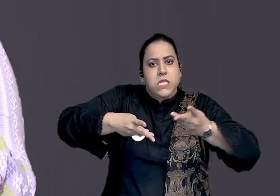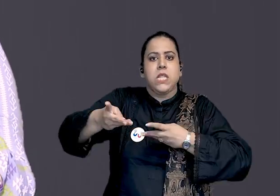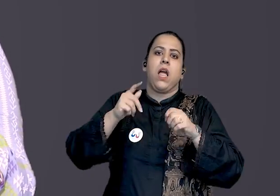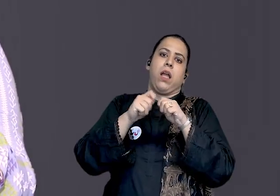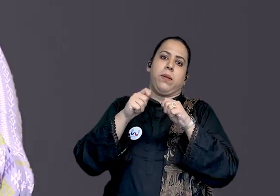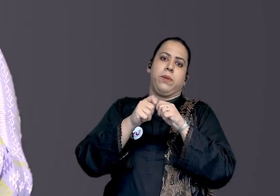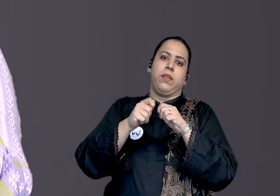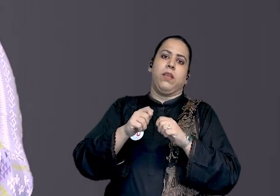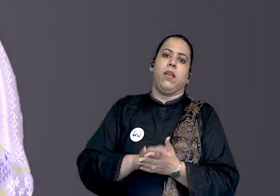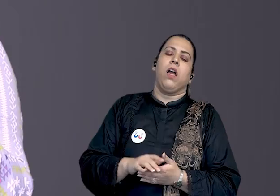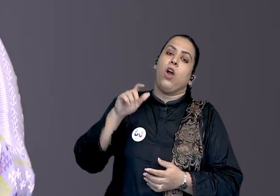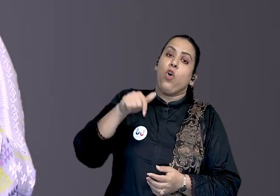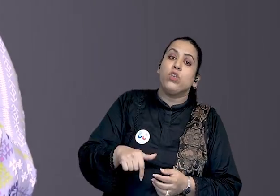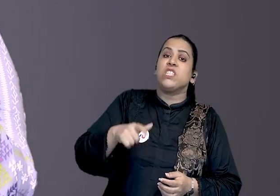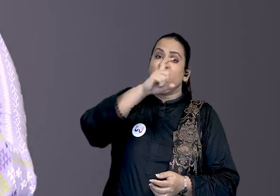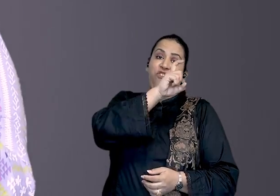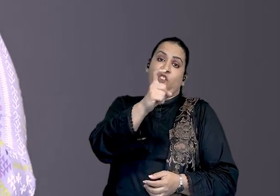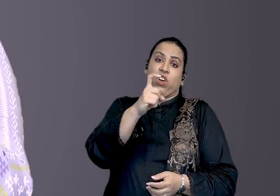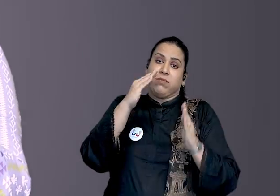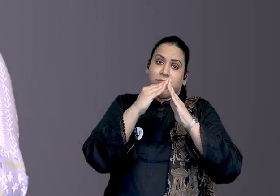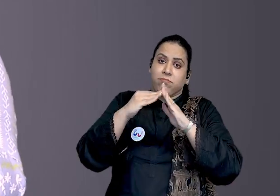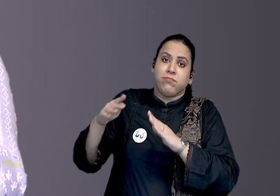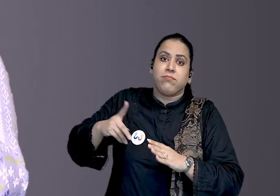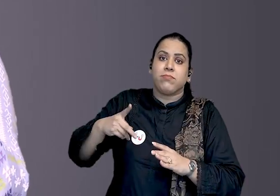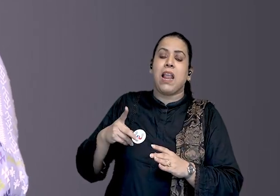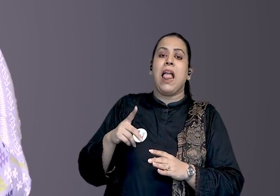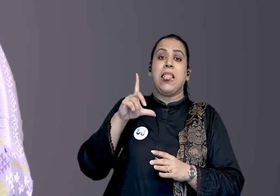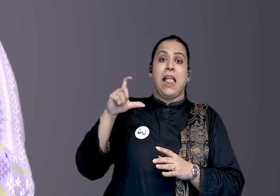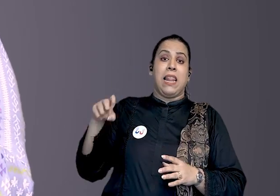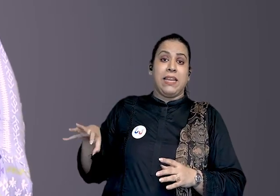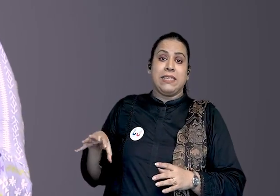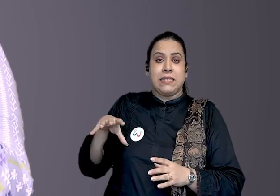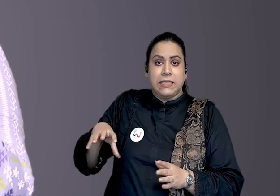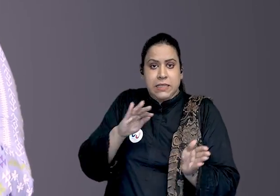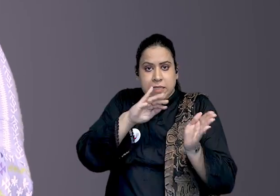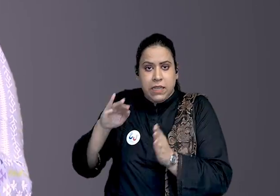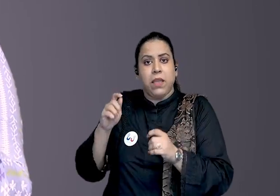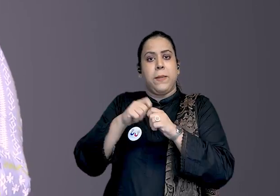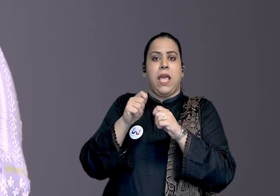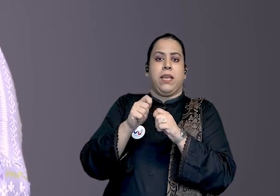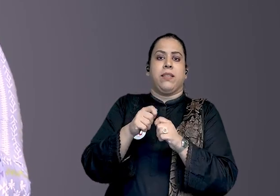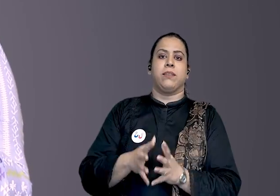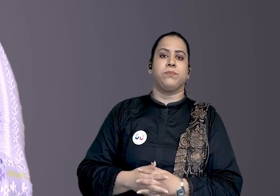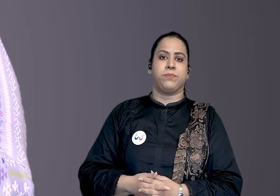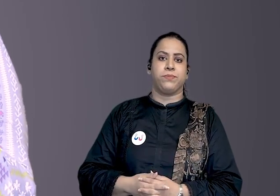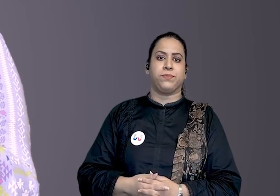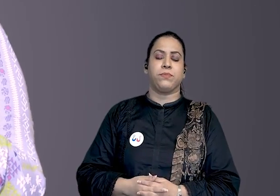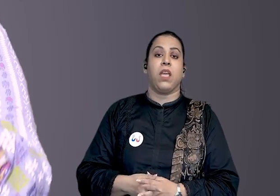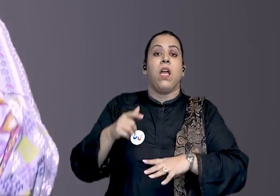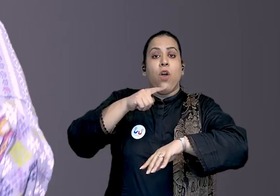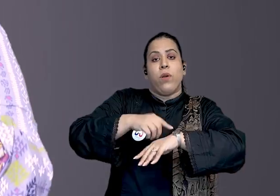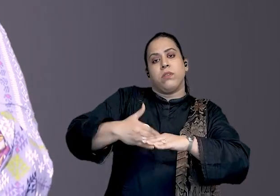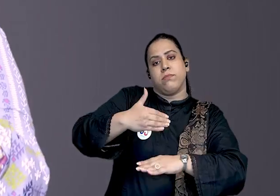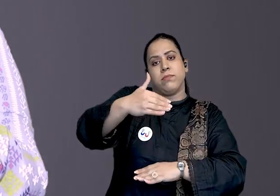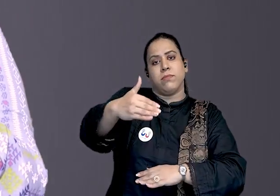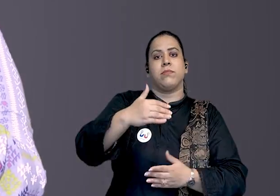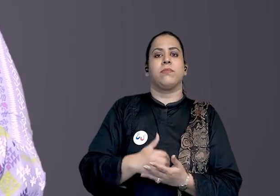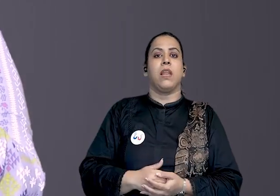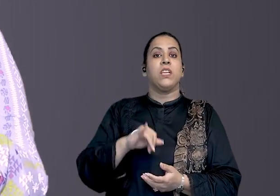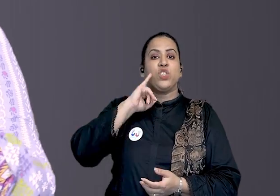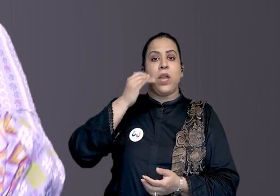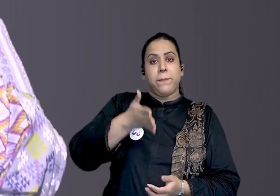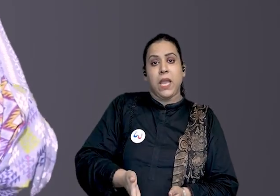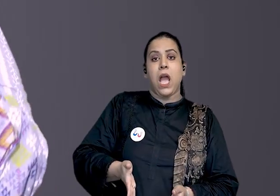اس کو اسٹیبلش کیا گیا تھا۔ وقت گزرنے کے ساتھ ساتھ جب یہاں پر ایڈمنسٹریشن جو ہے انٹینس ہوتی چلی گئی تو اس چھاؤنی